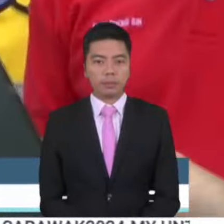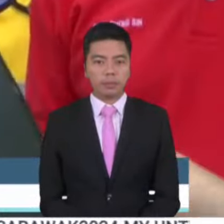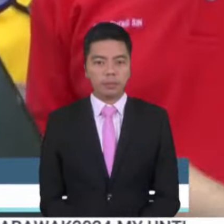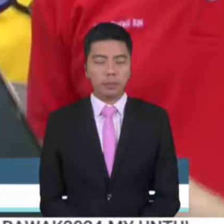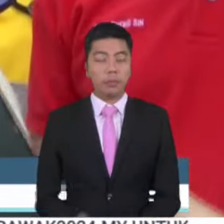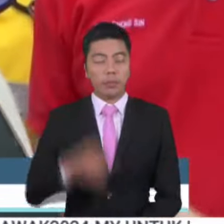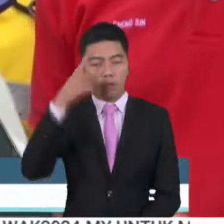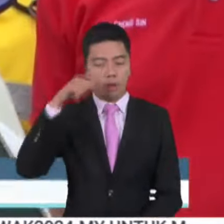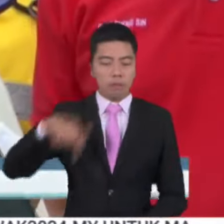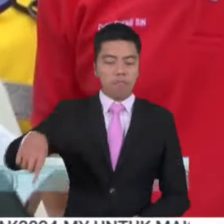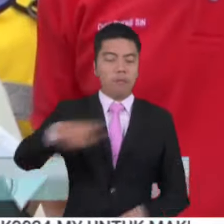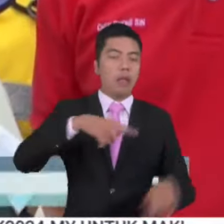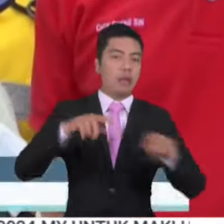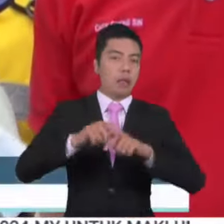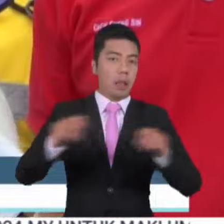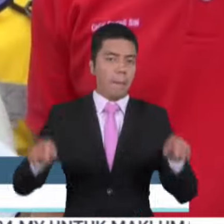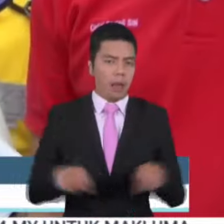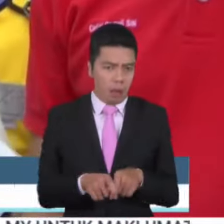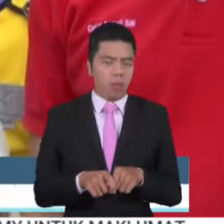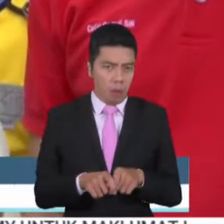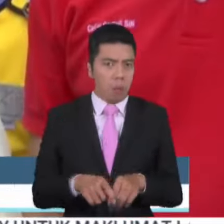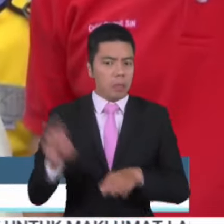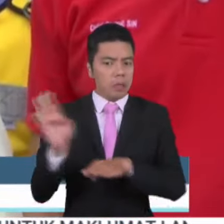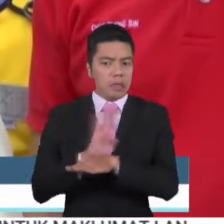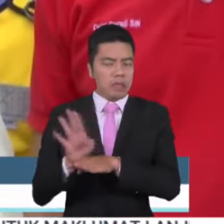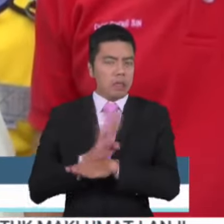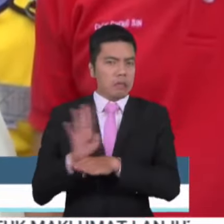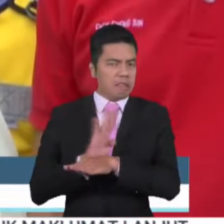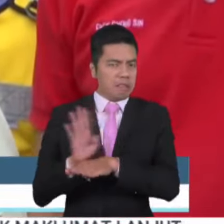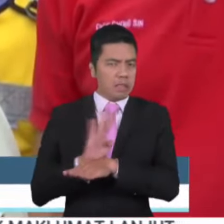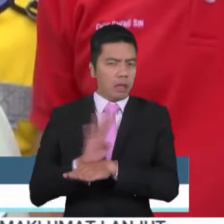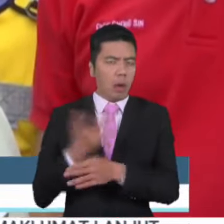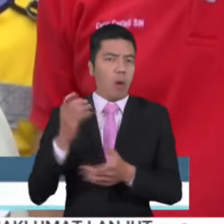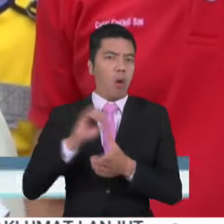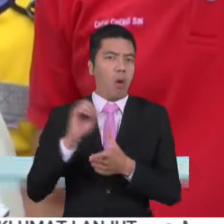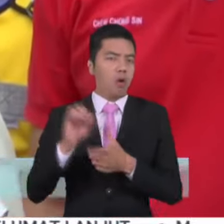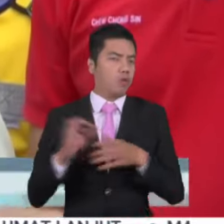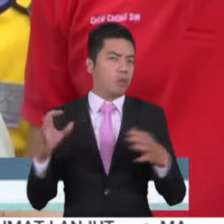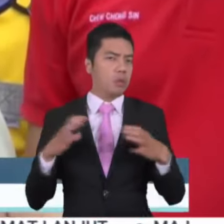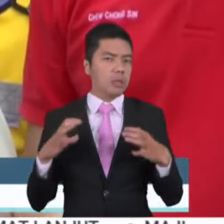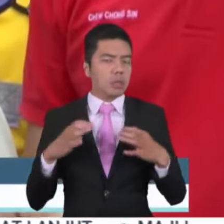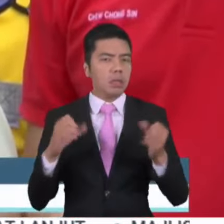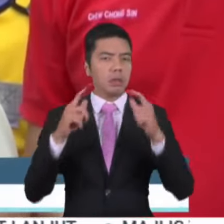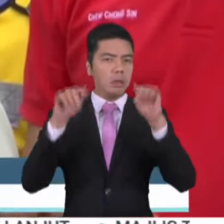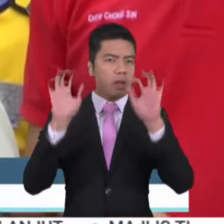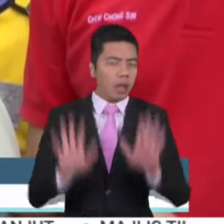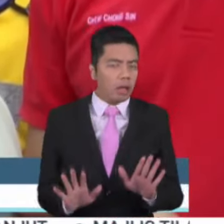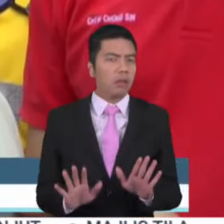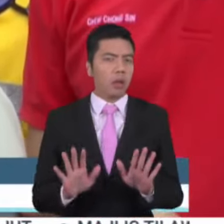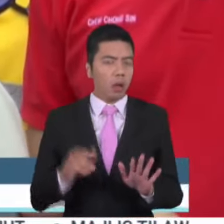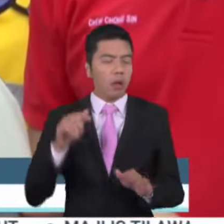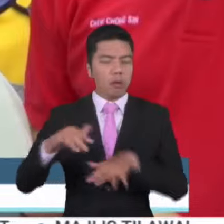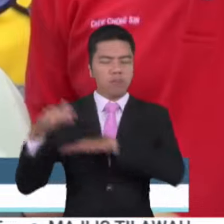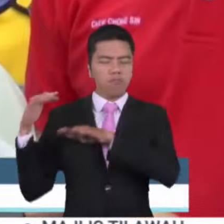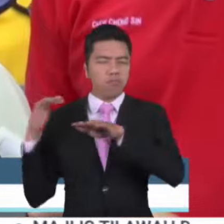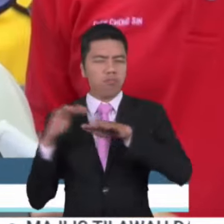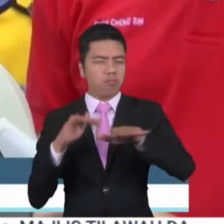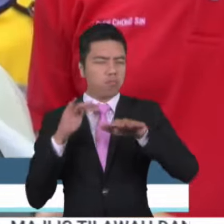Di kawasan ini pada ketika puncak, pada ketika hujung minggu, pada ketika cuti, dia menjadi